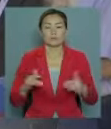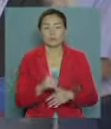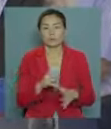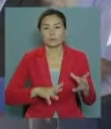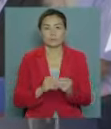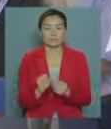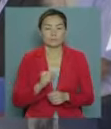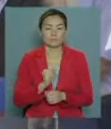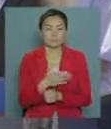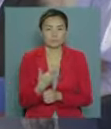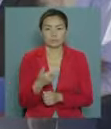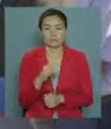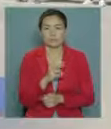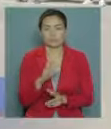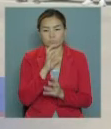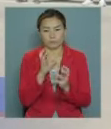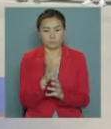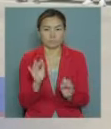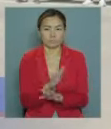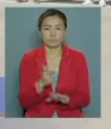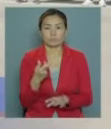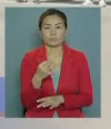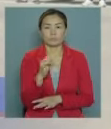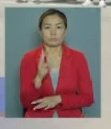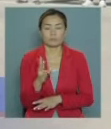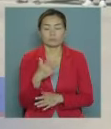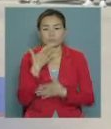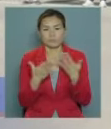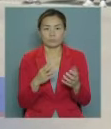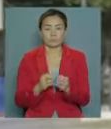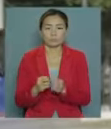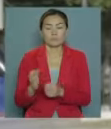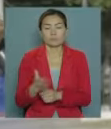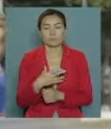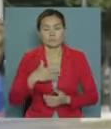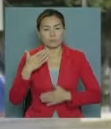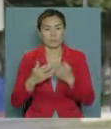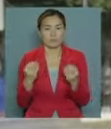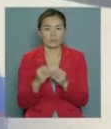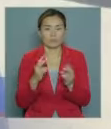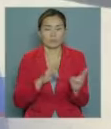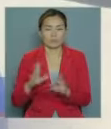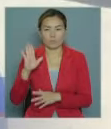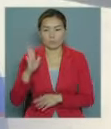жастарға елтаңбасын тұмардай қастерлеп, әнұранмен жалындап, көк туды көкке көтерудің маңыздылығы айтылды.